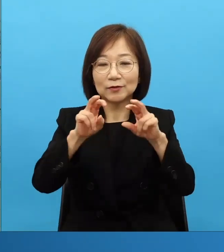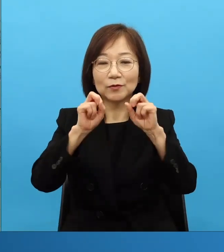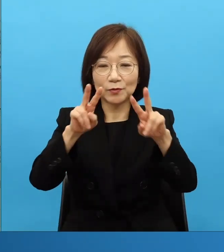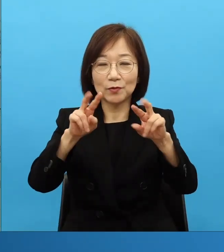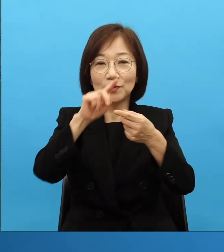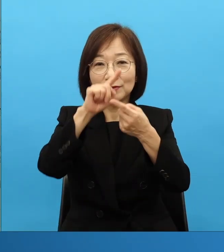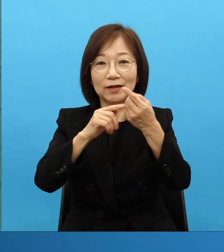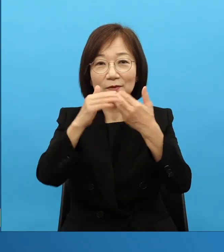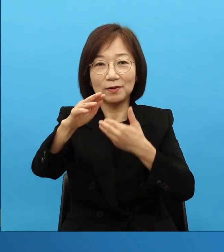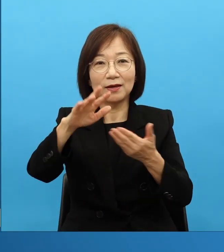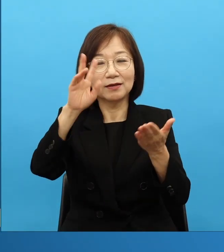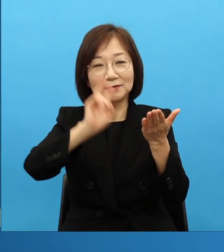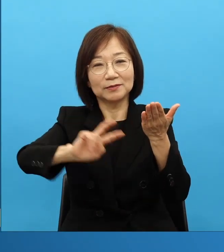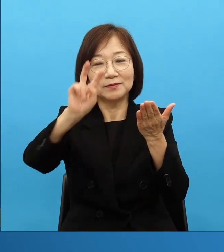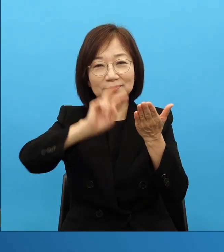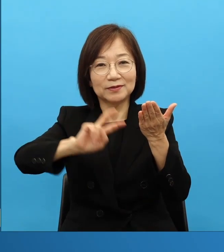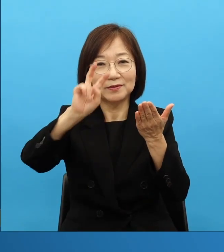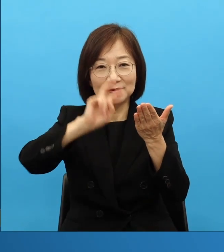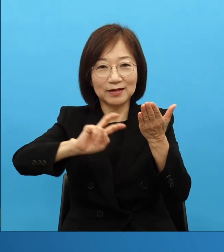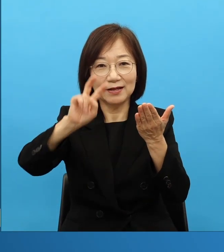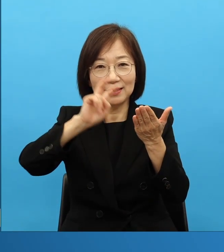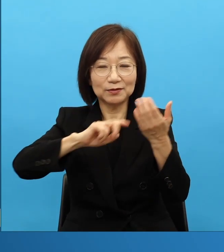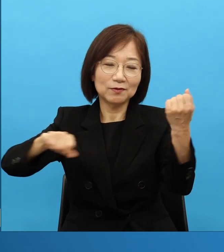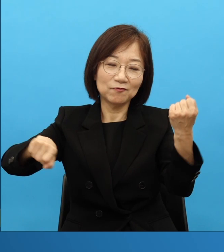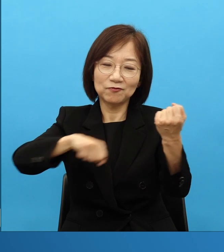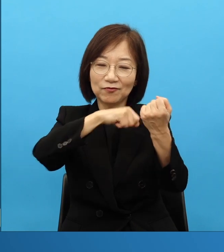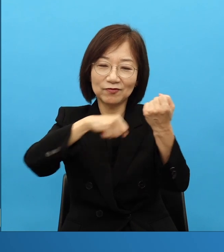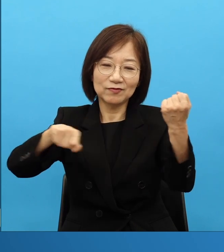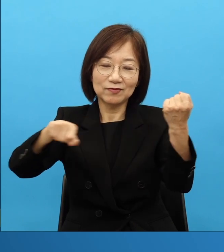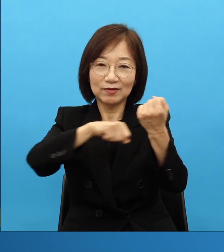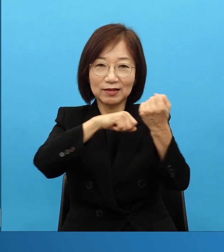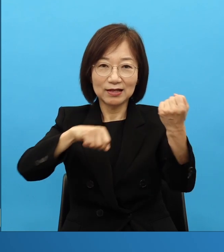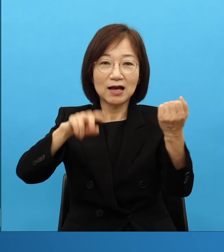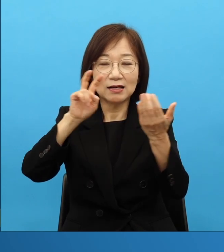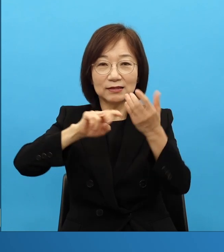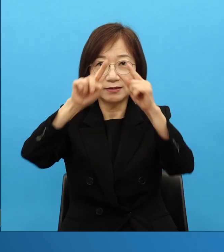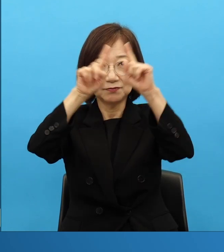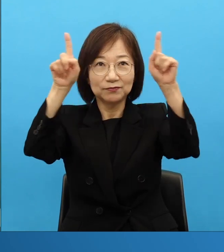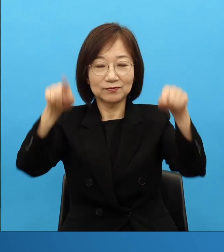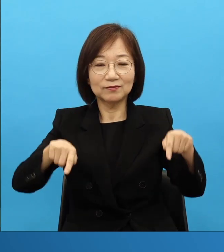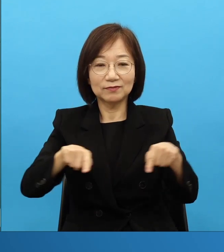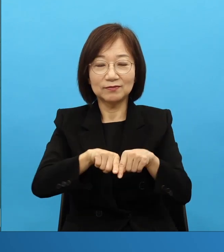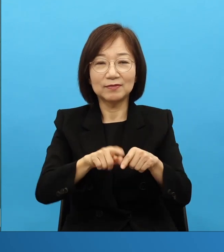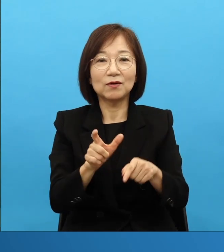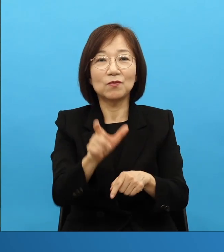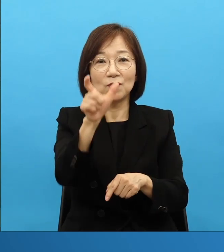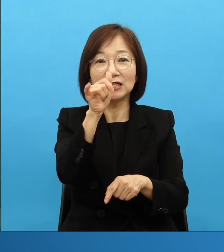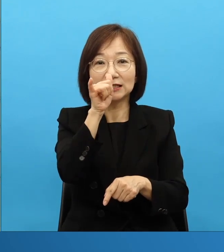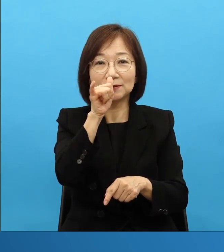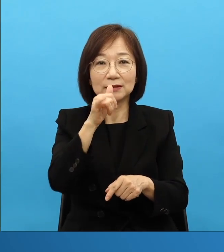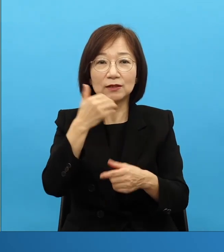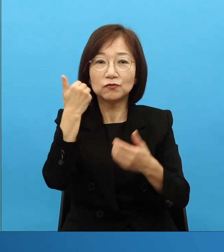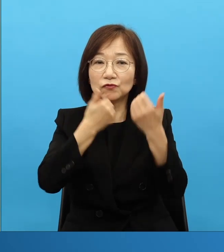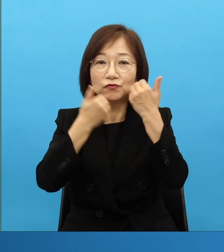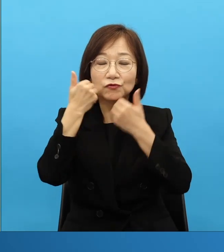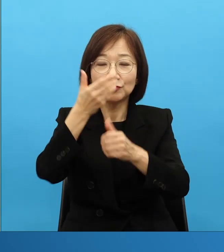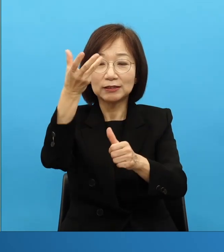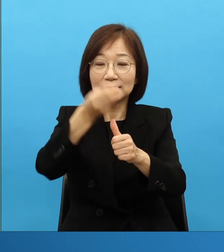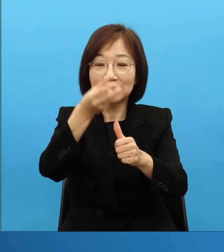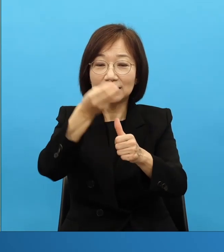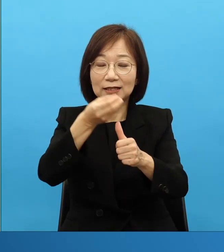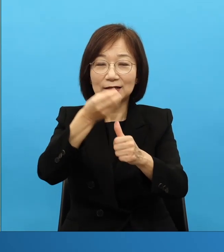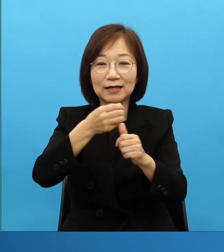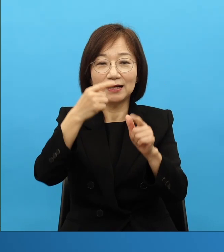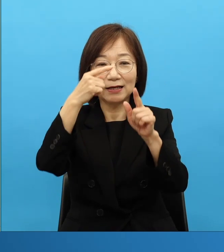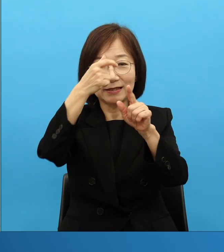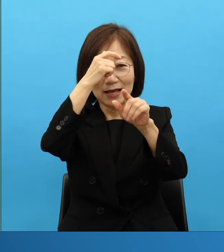주제곡 악보와 음원, 오케스트라 악보가 위아.kr에 게시되어 있습니다. 누구나 다운받아 개교의 예배에